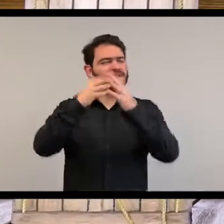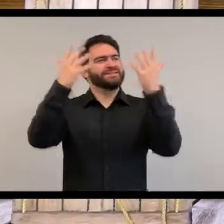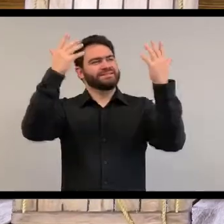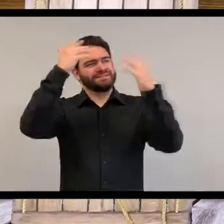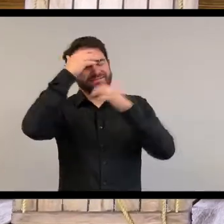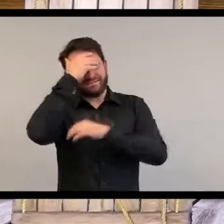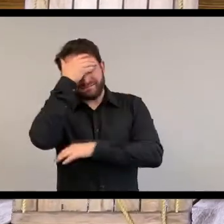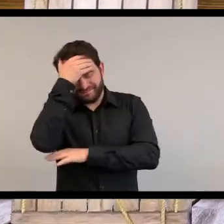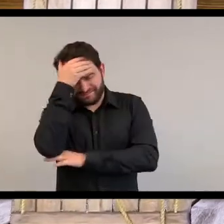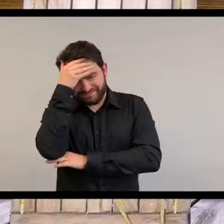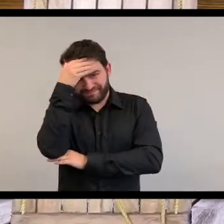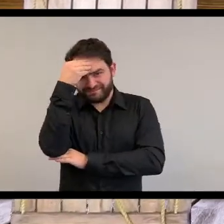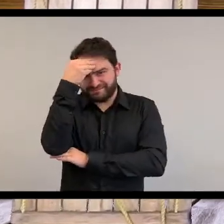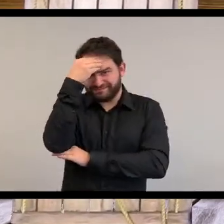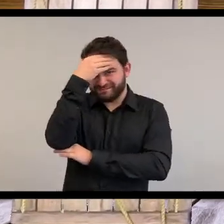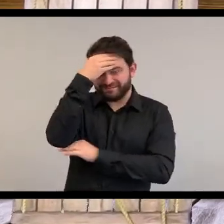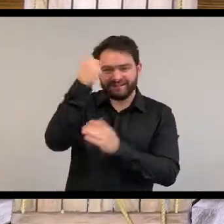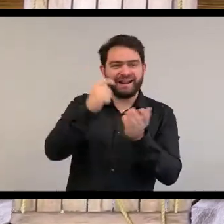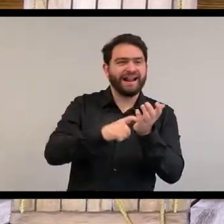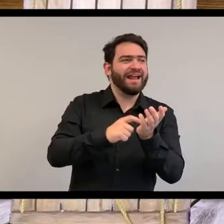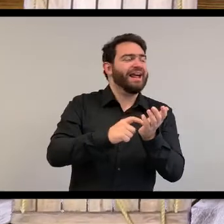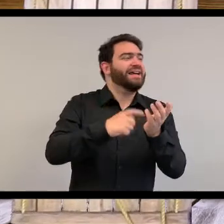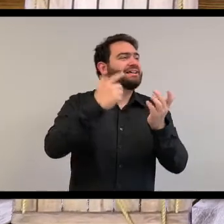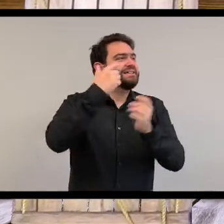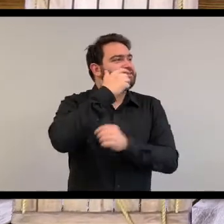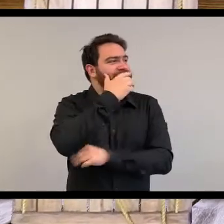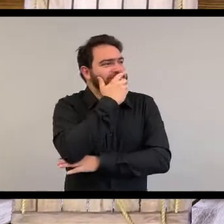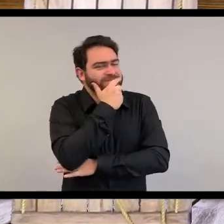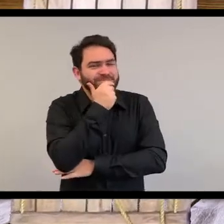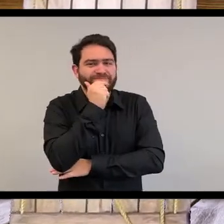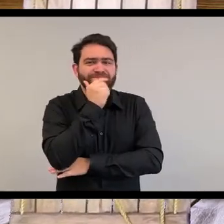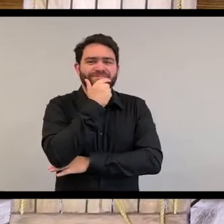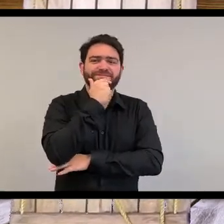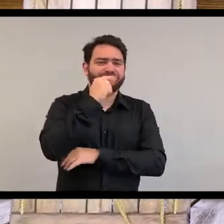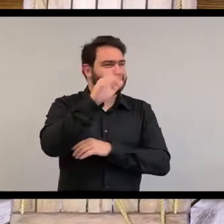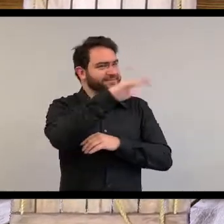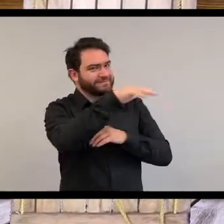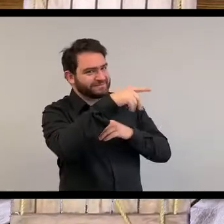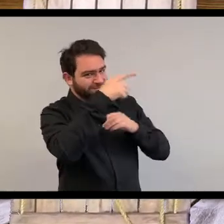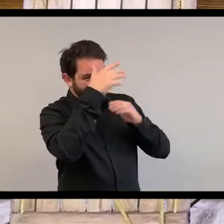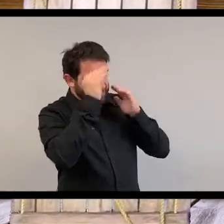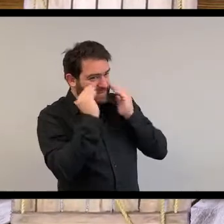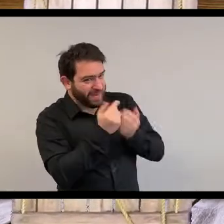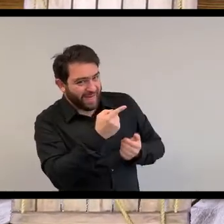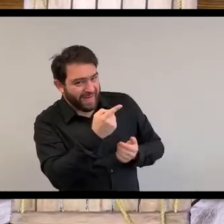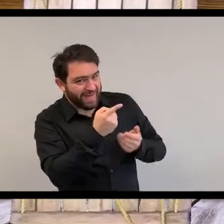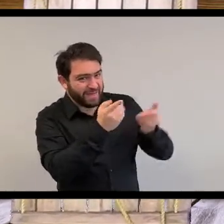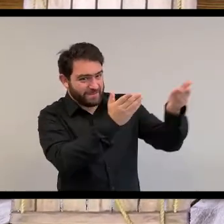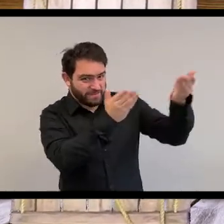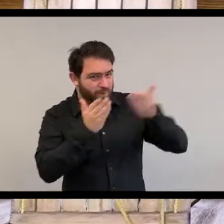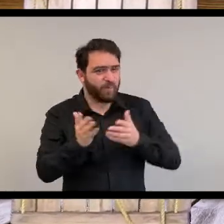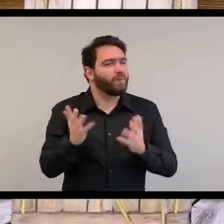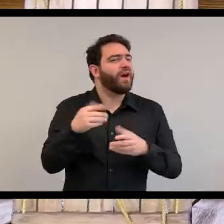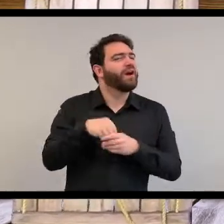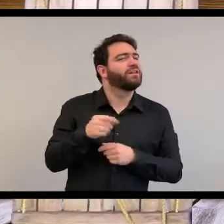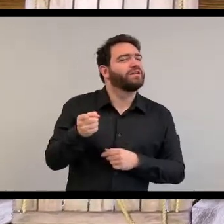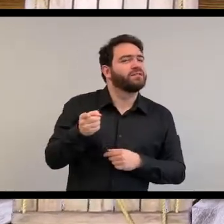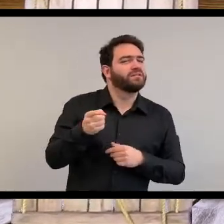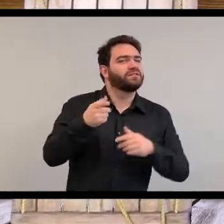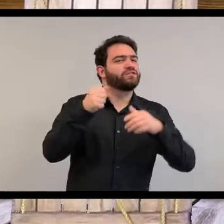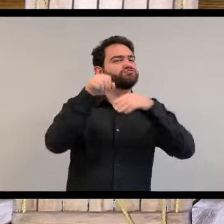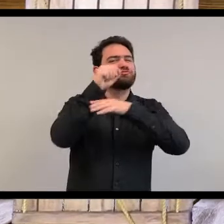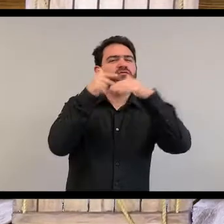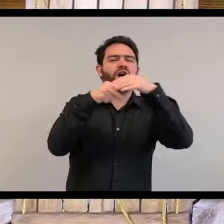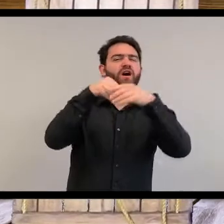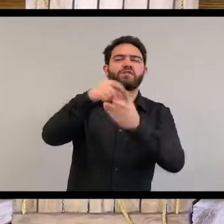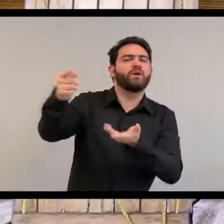instruments de glisse! » Ah! J'aurais dû lui demander... » Mais... » « Mais... « l'est flanqué, dit... Mais... »